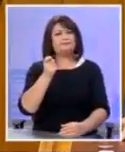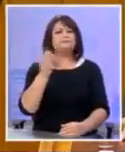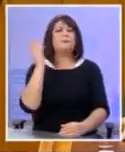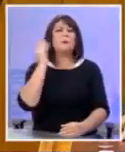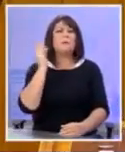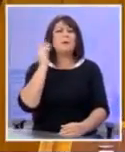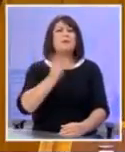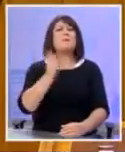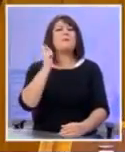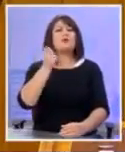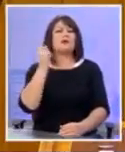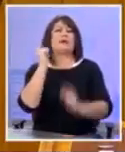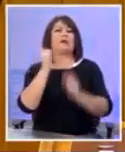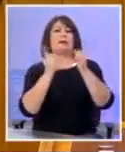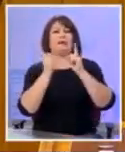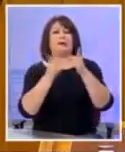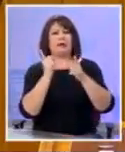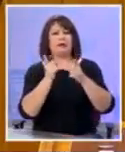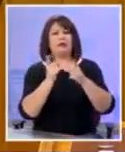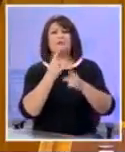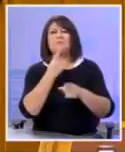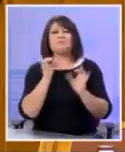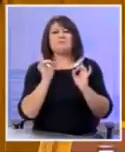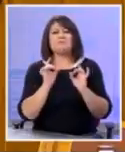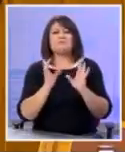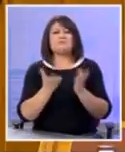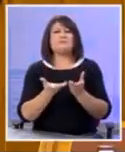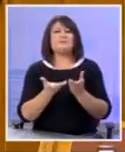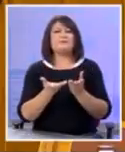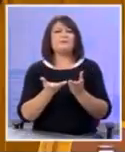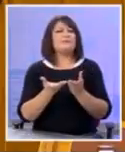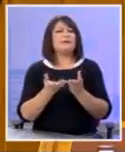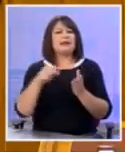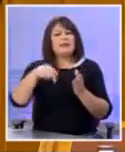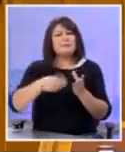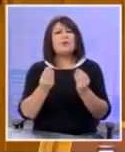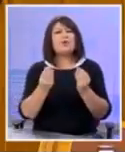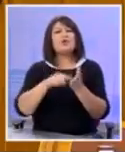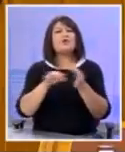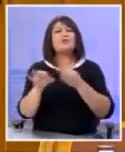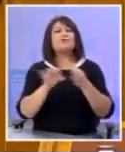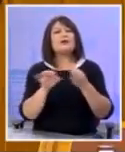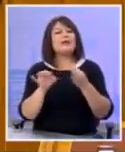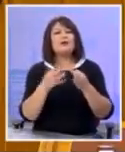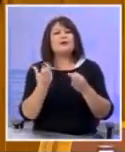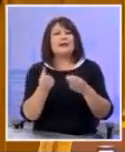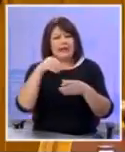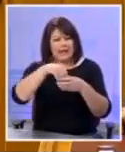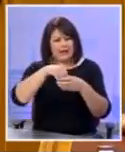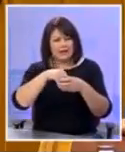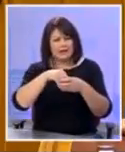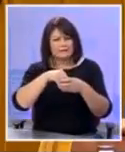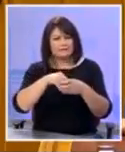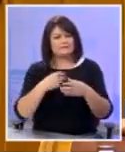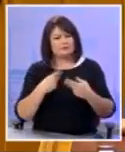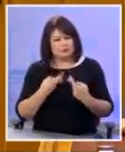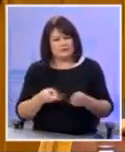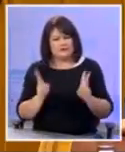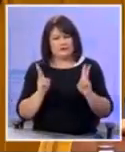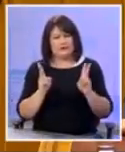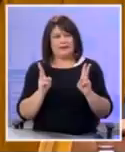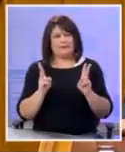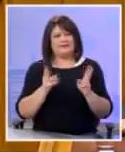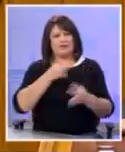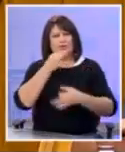ακούμε πολιτική κριτική και ελάχιστη αναφορά στο περιεχόμενο του σημερινού νομοσχεδίου, θα μου επιτρέψετε και εμένα να